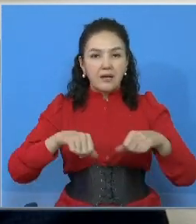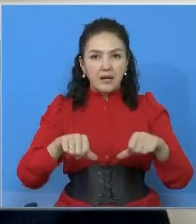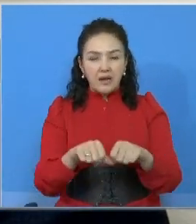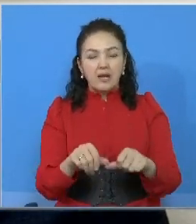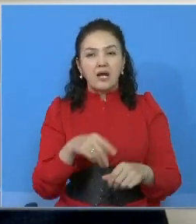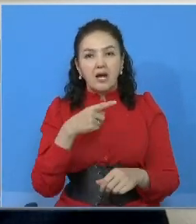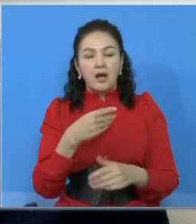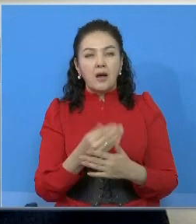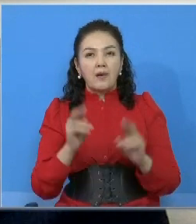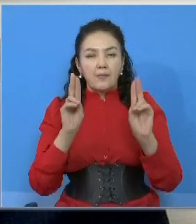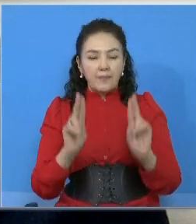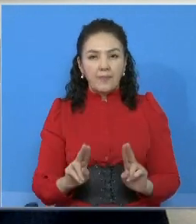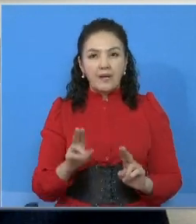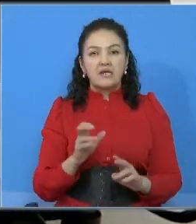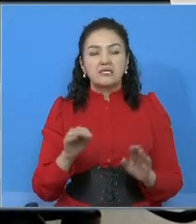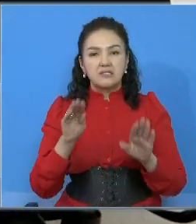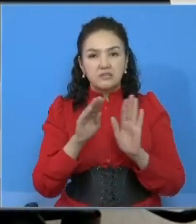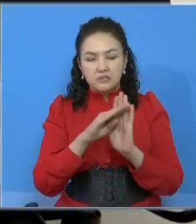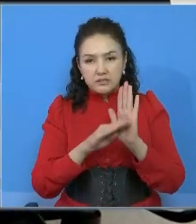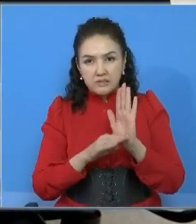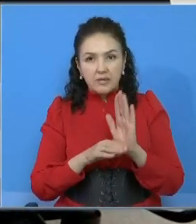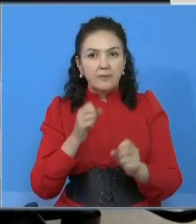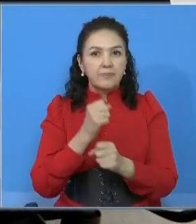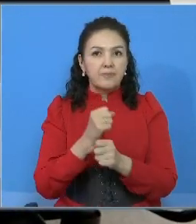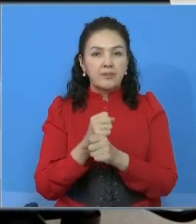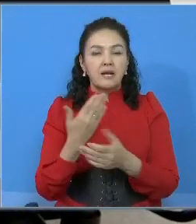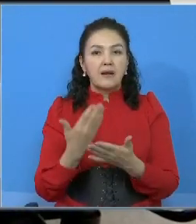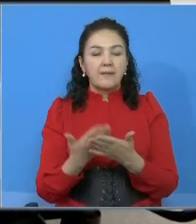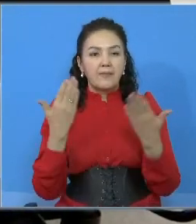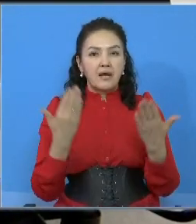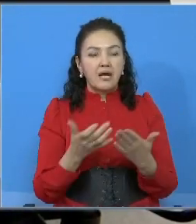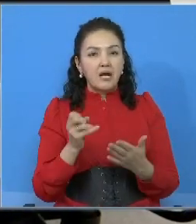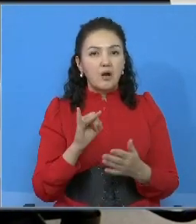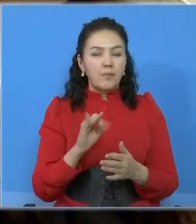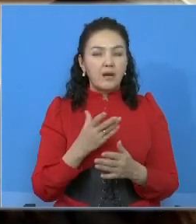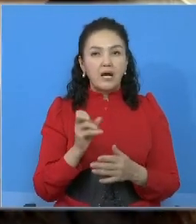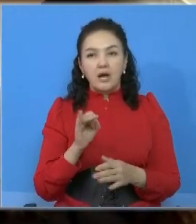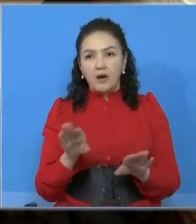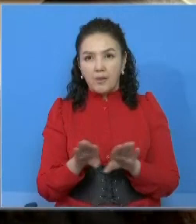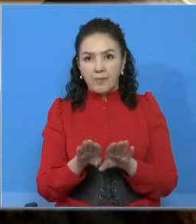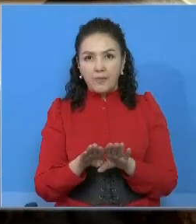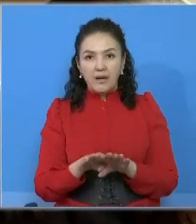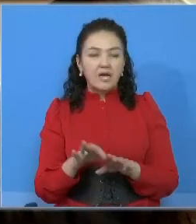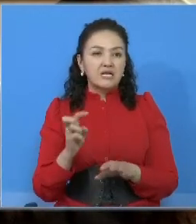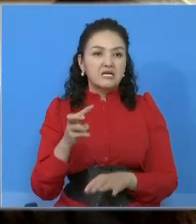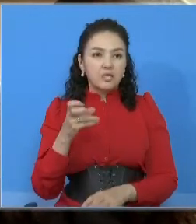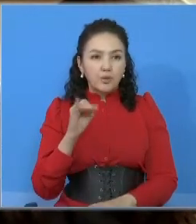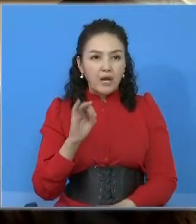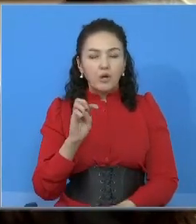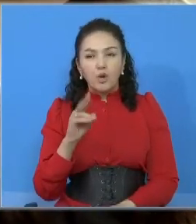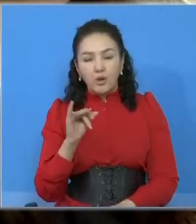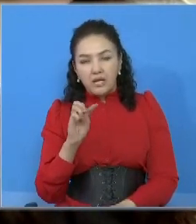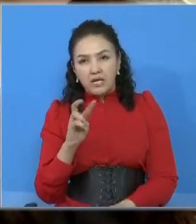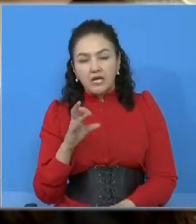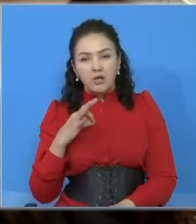атау беруде арнайы белгіленген тізімге сүйене отырып жұмыс істейді. Мәселен, қазір тізімге енген тұлғалар қатарында Есет Көкілі, Есет